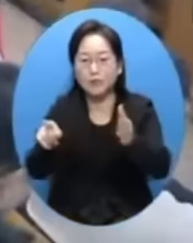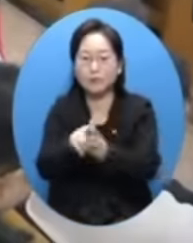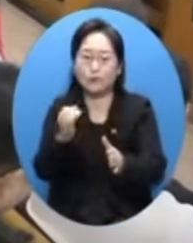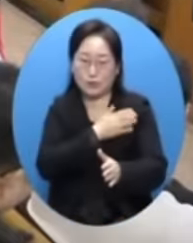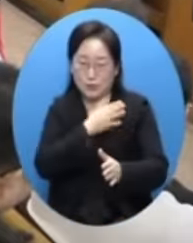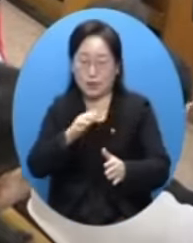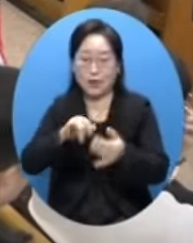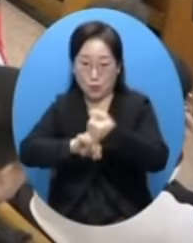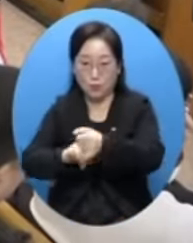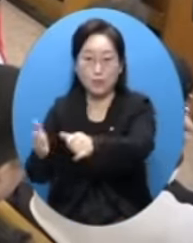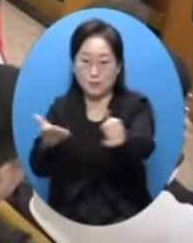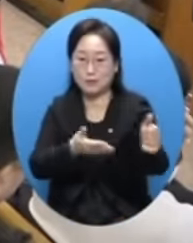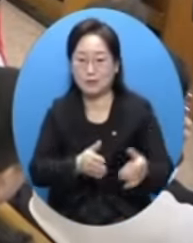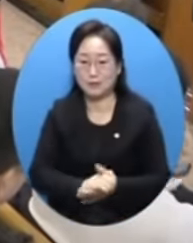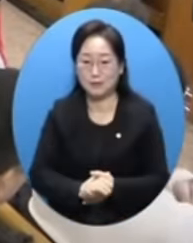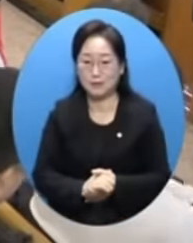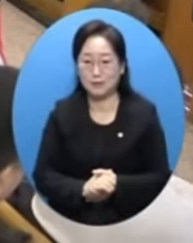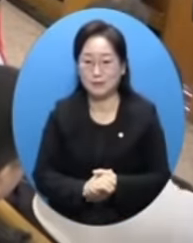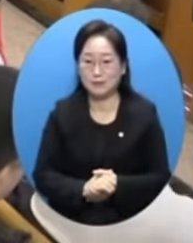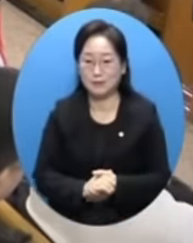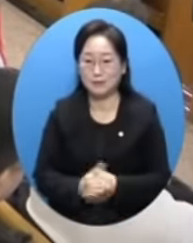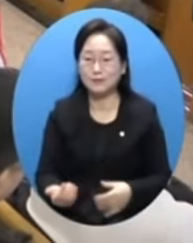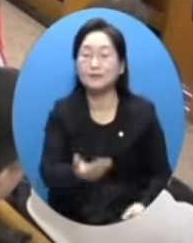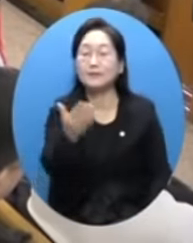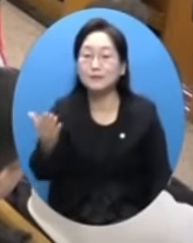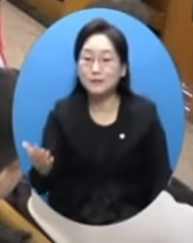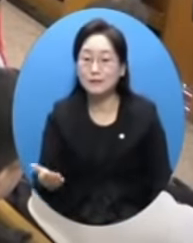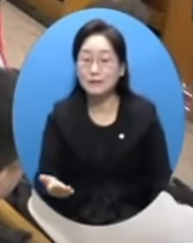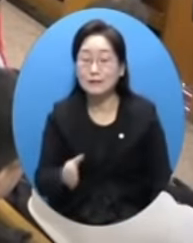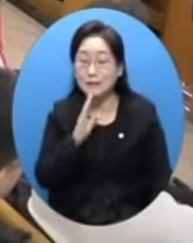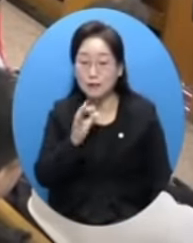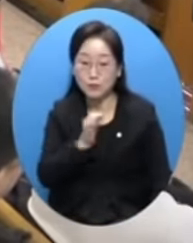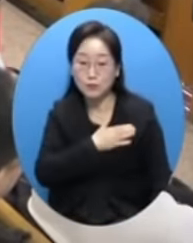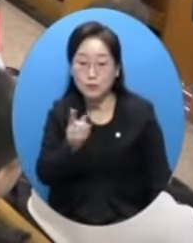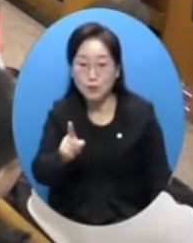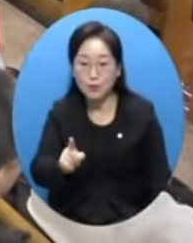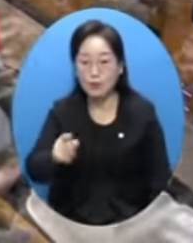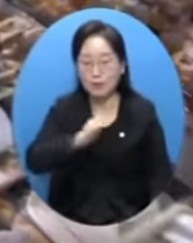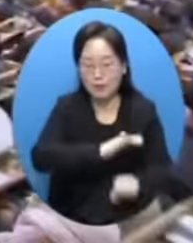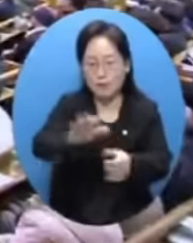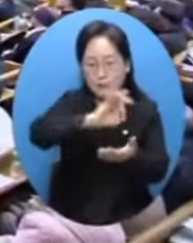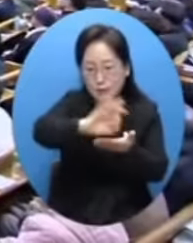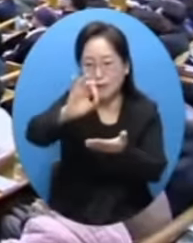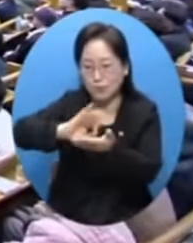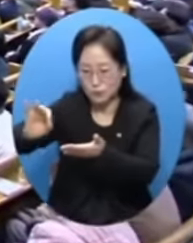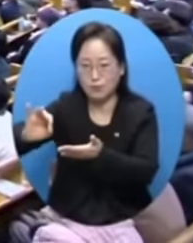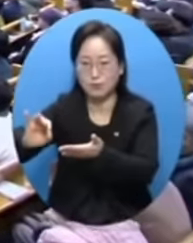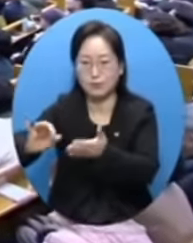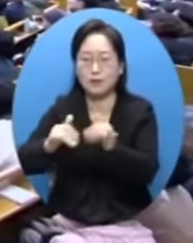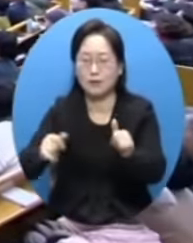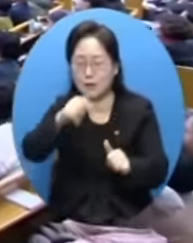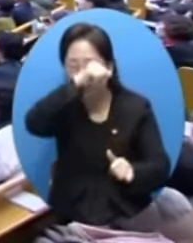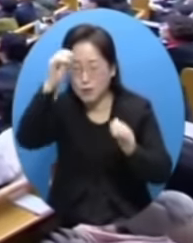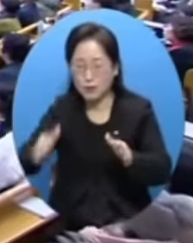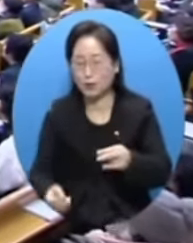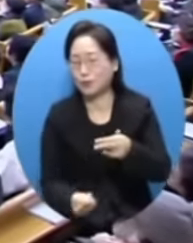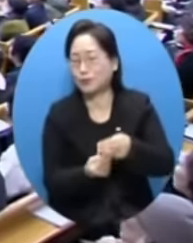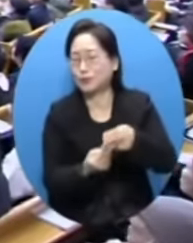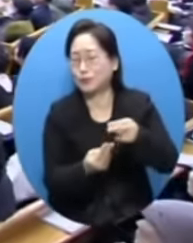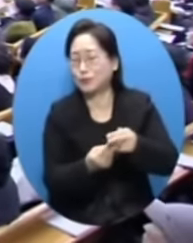다 되시기를 바랍니다 아멘 여러분 진짜 부자는 잘 쓰는 사람입니다 평생 뭐 하하고 쓰지